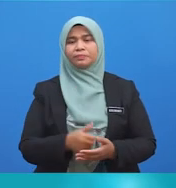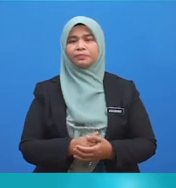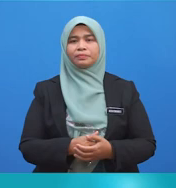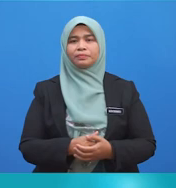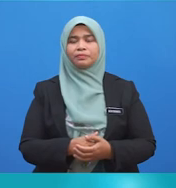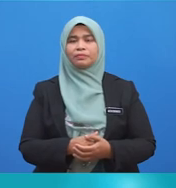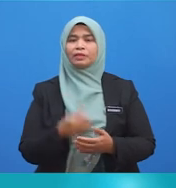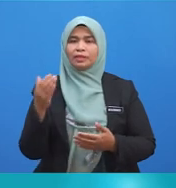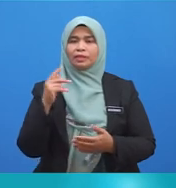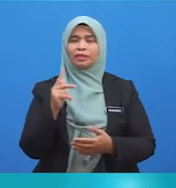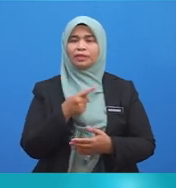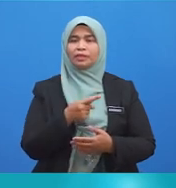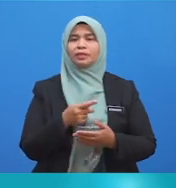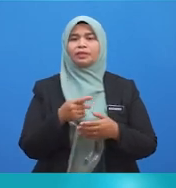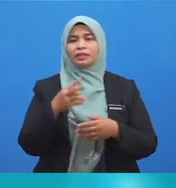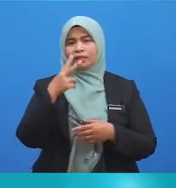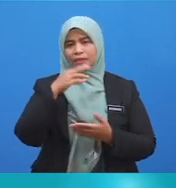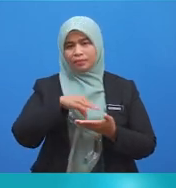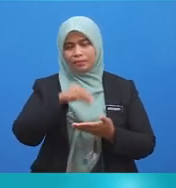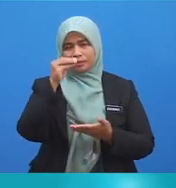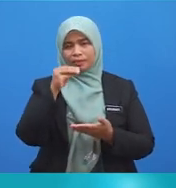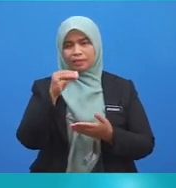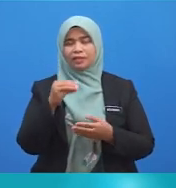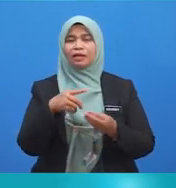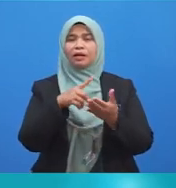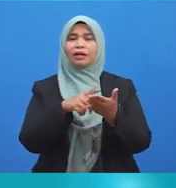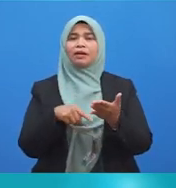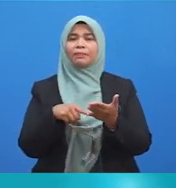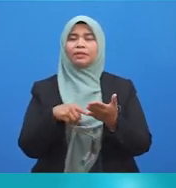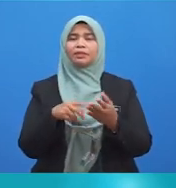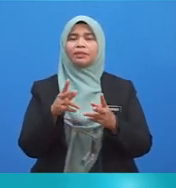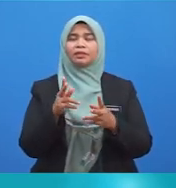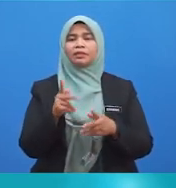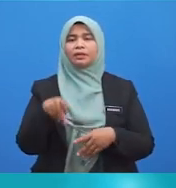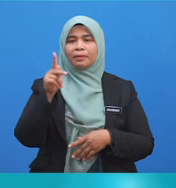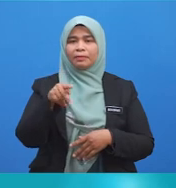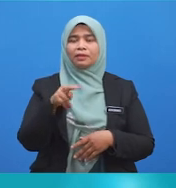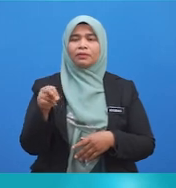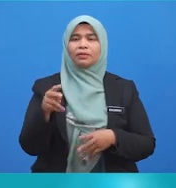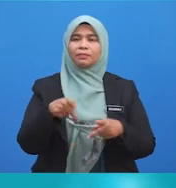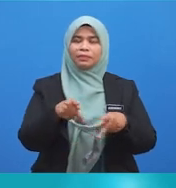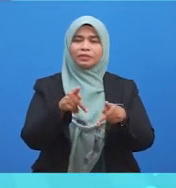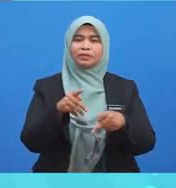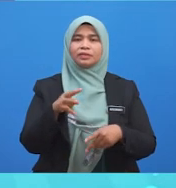Marilah kita pelajari pula apakah keperluan proses meiosis.